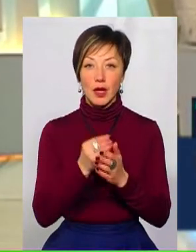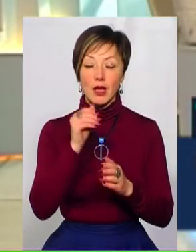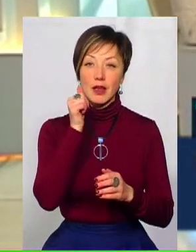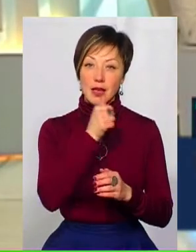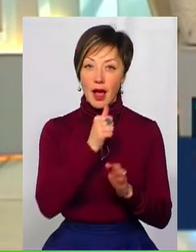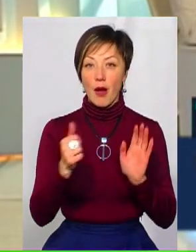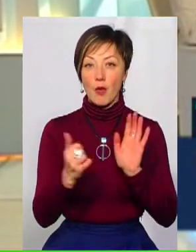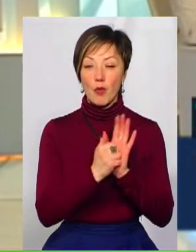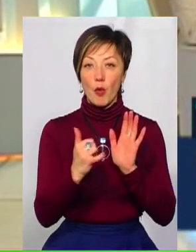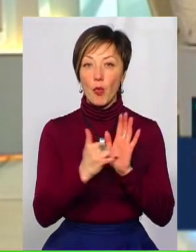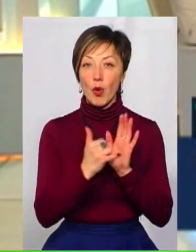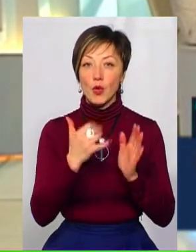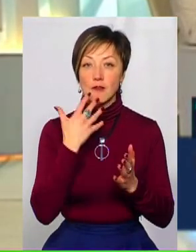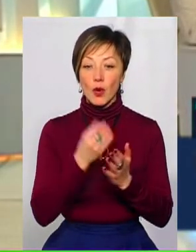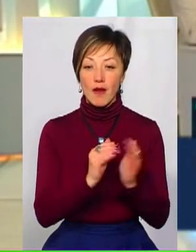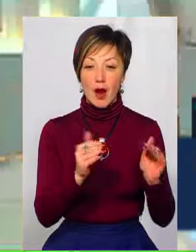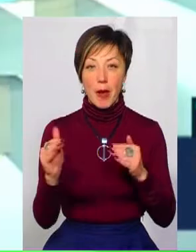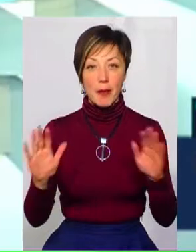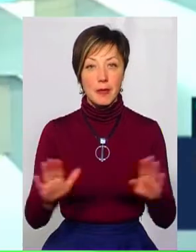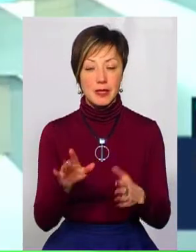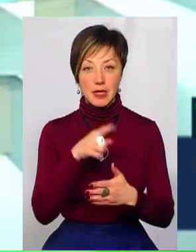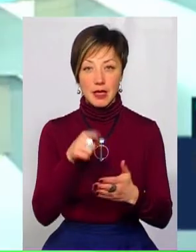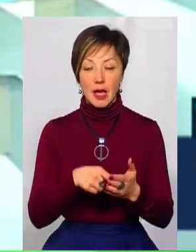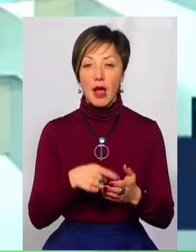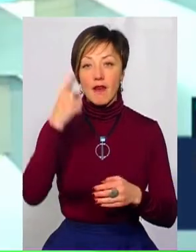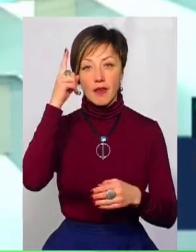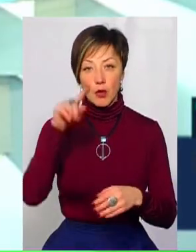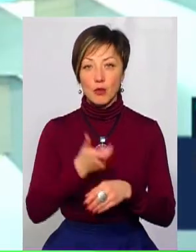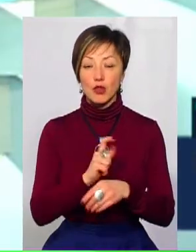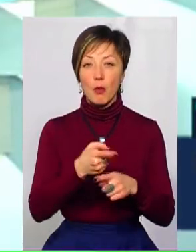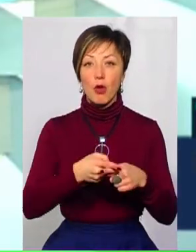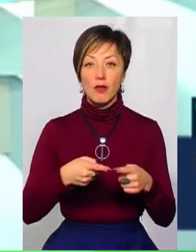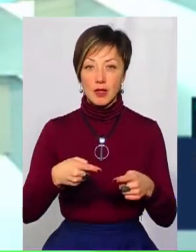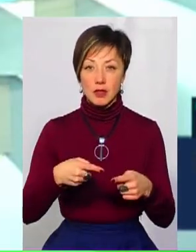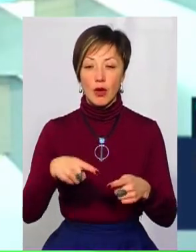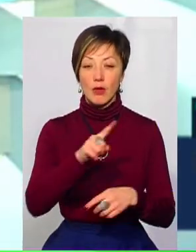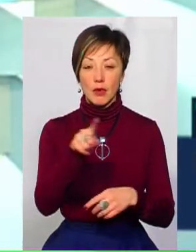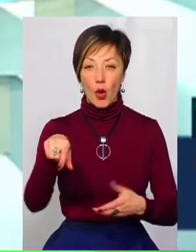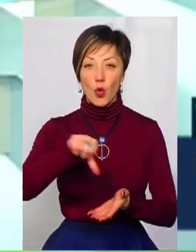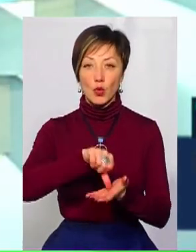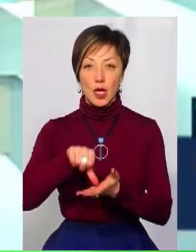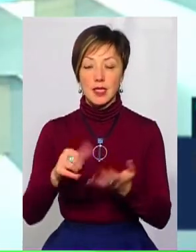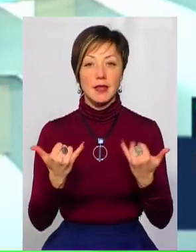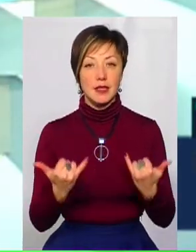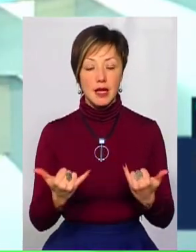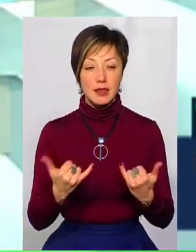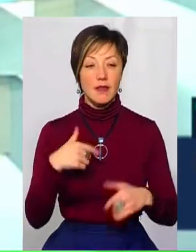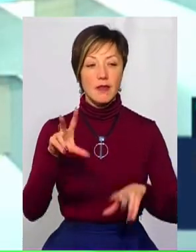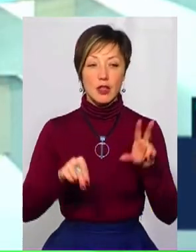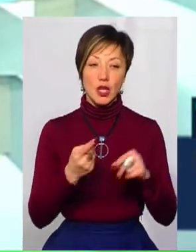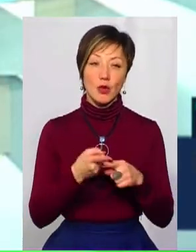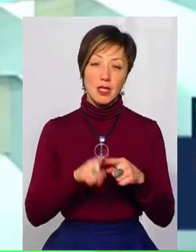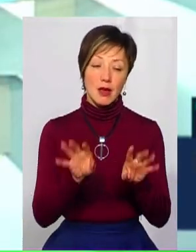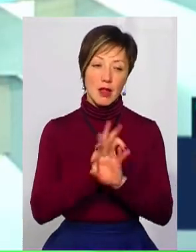або навіть цілі свої пісні? Насправді вже відомо більше, ніж половина пісень учасників, і наразі я рахую це